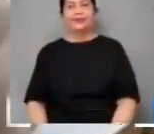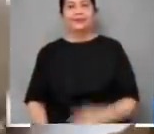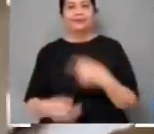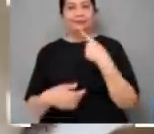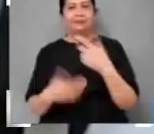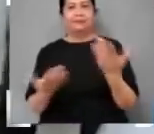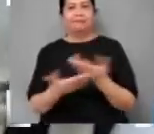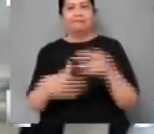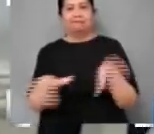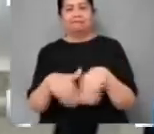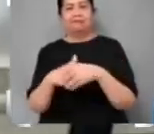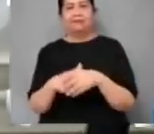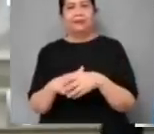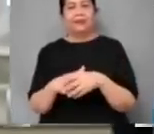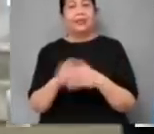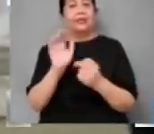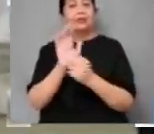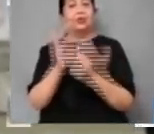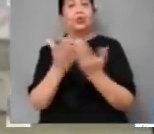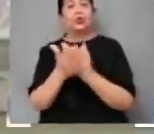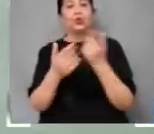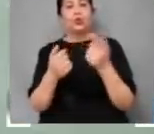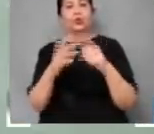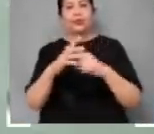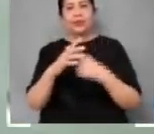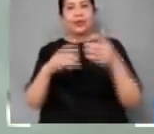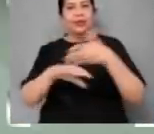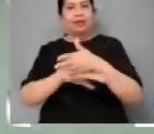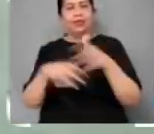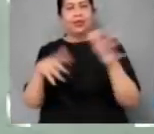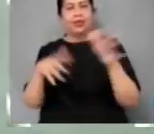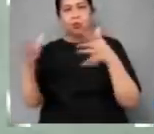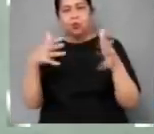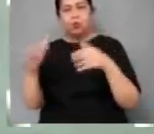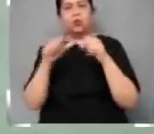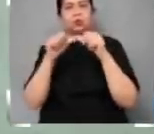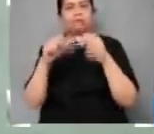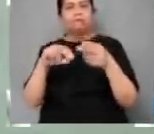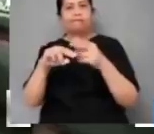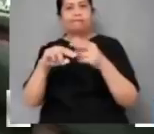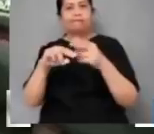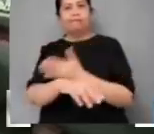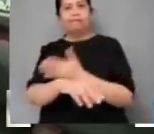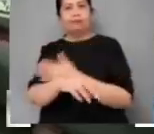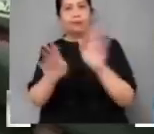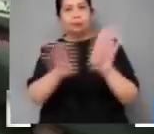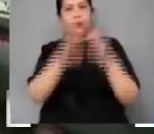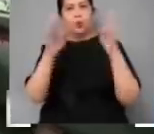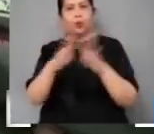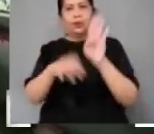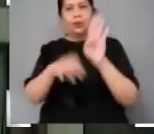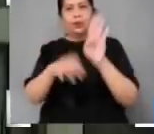Jr. Simbolo ng bagong simula at pag-asa pagkatapos ng unos. Unti-unti namang nagbubukas sa mga establisimiento sa bayan ng General